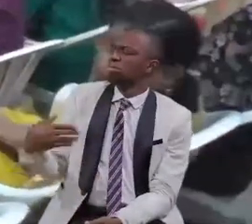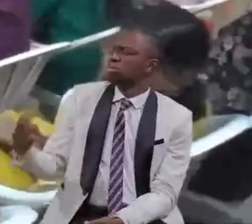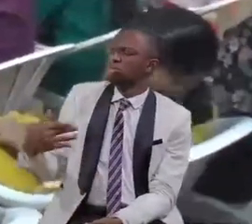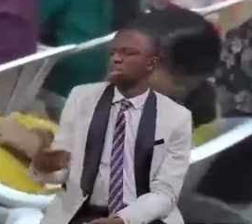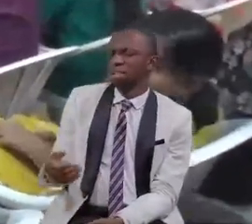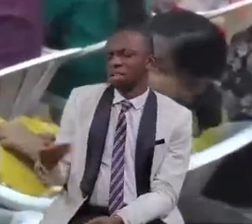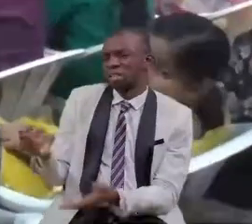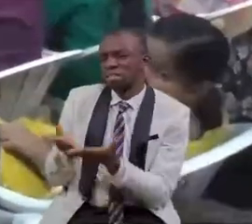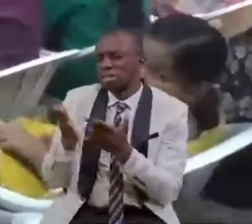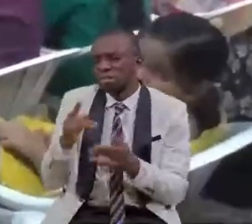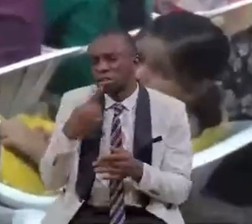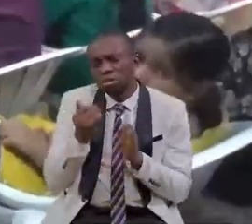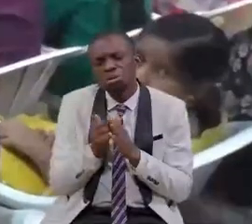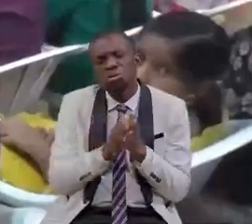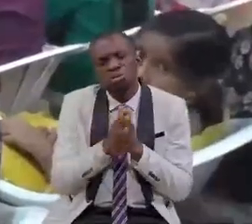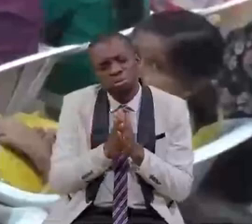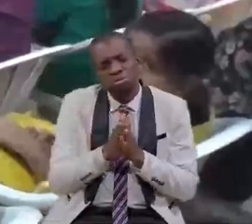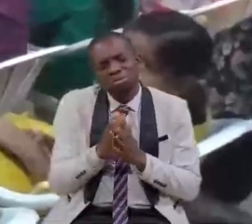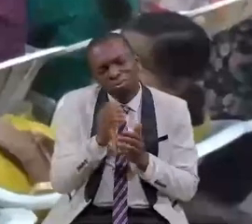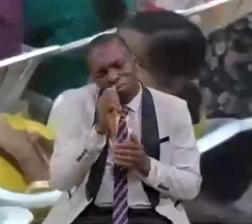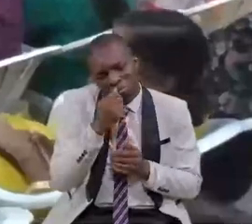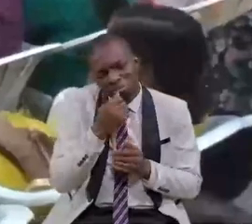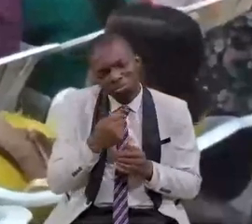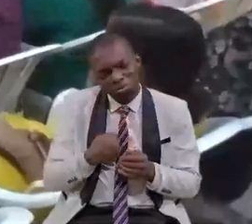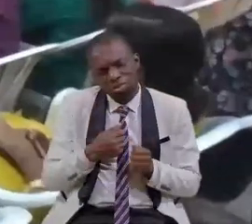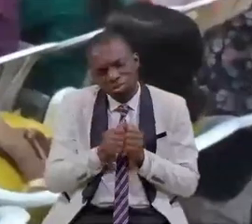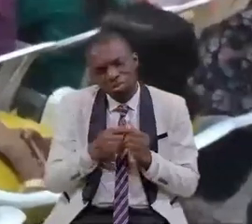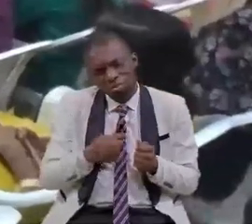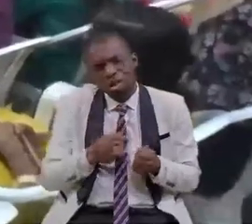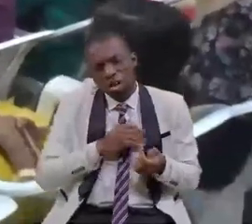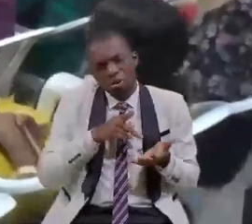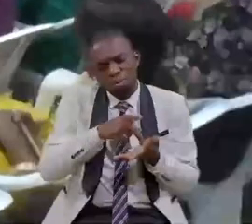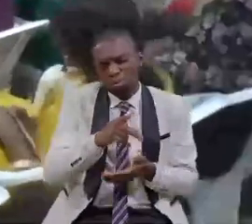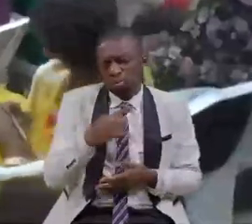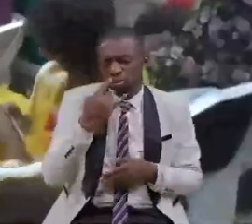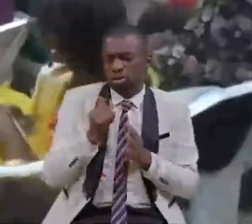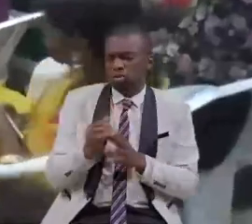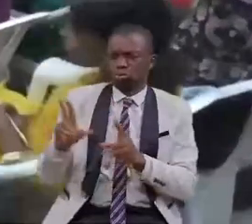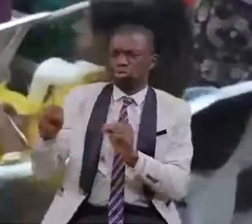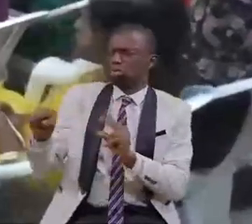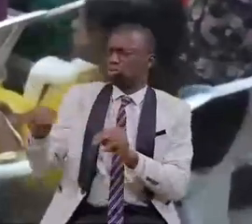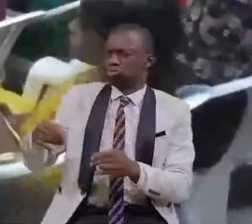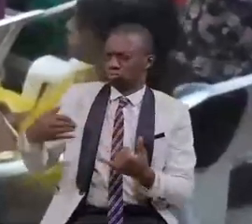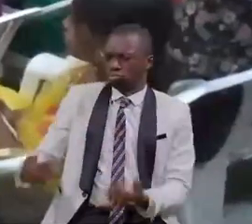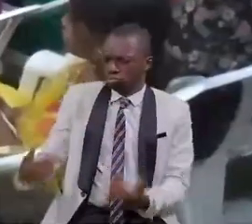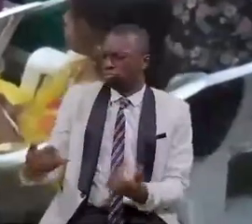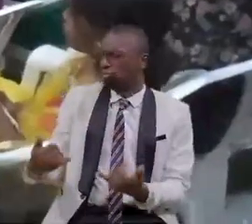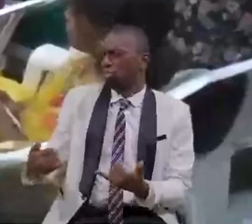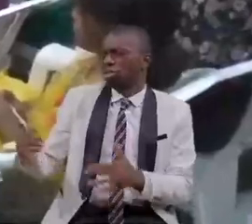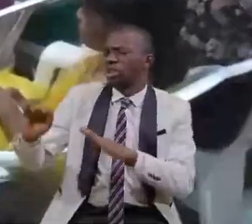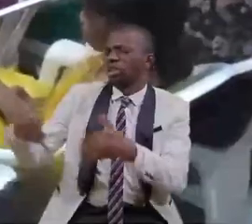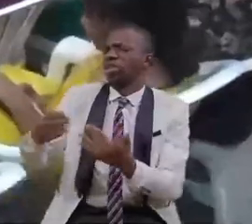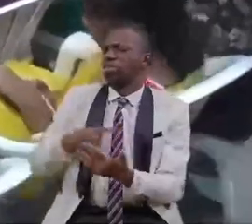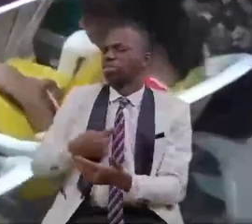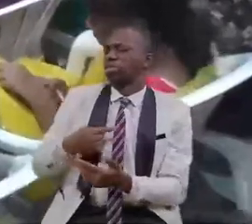L'autre lui a dit, mais patiente avec moi, patiente, ben je vais te payer ça. Il dit, oh non, paie-moi maintenant. Il a jeté